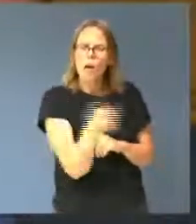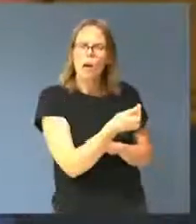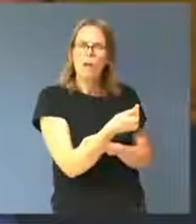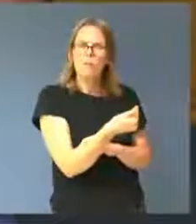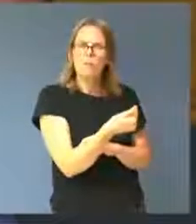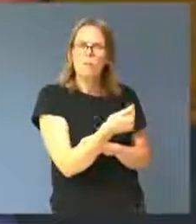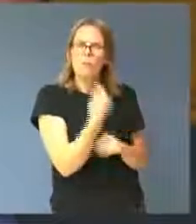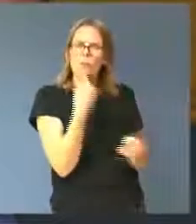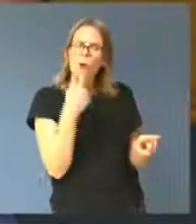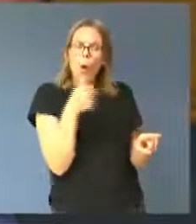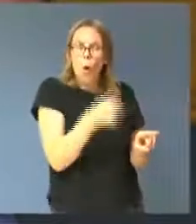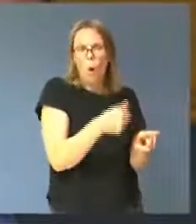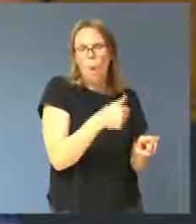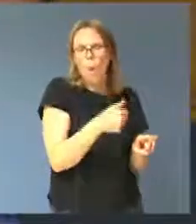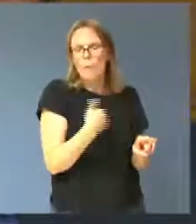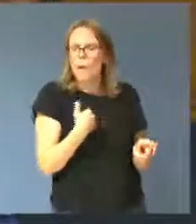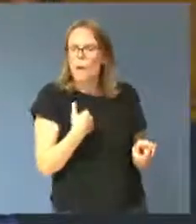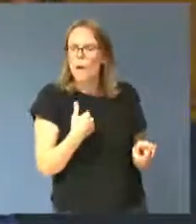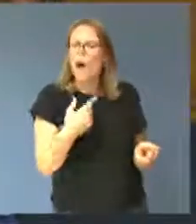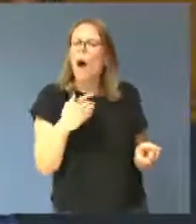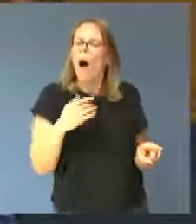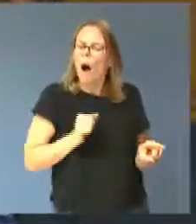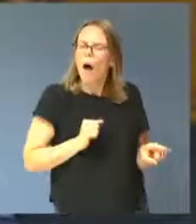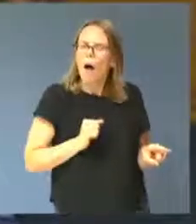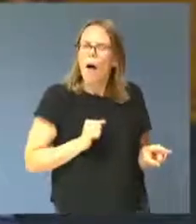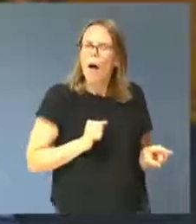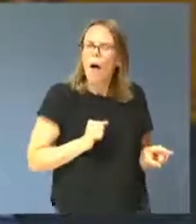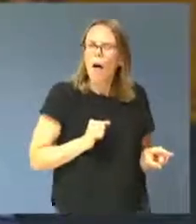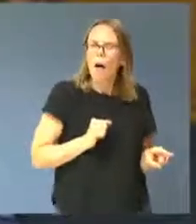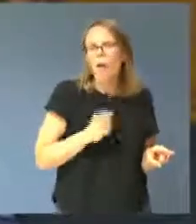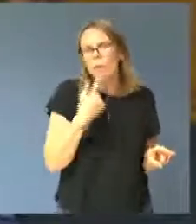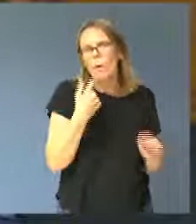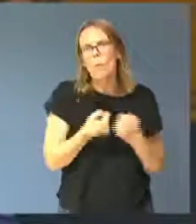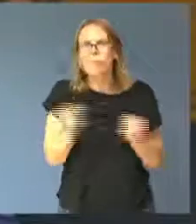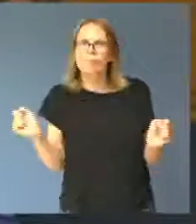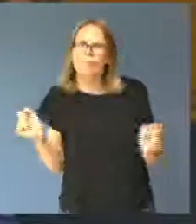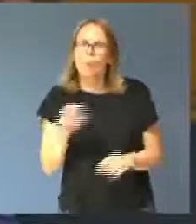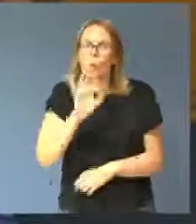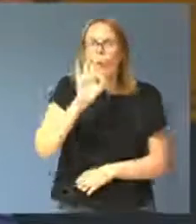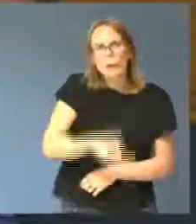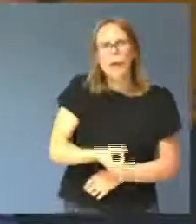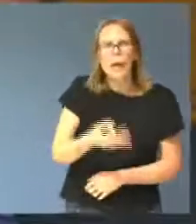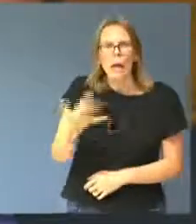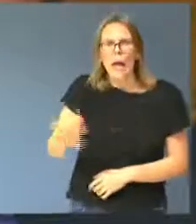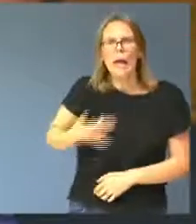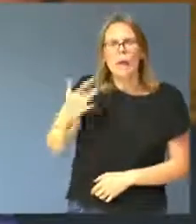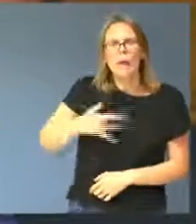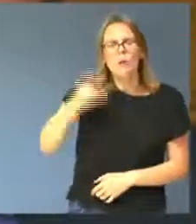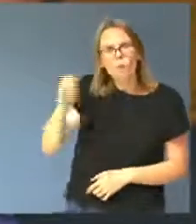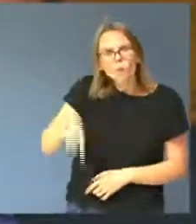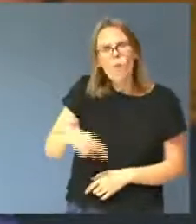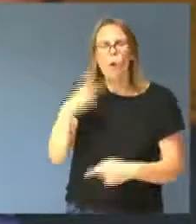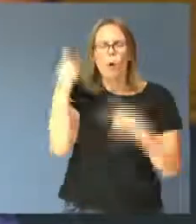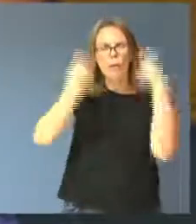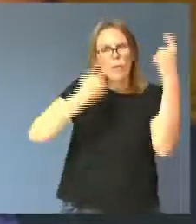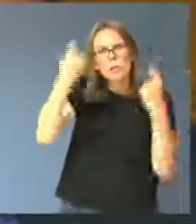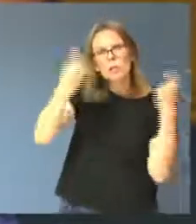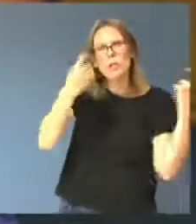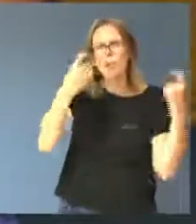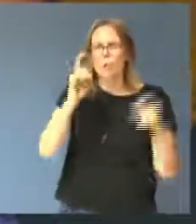se dévoiler, entre guillemets, en disant « mais cette proposition, on doit l'étudier parce que ce que l'on vit, nous, dans nos villes aujourd'hui, on ne peut plus